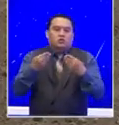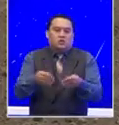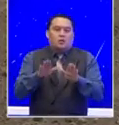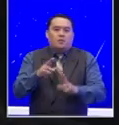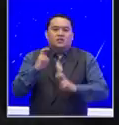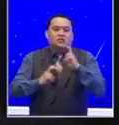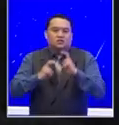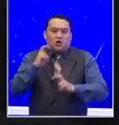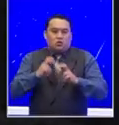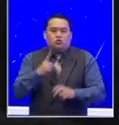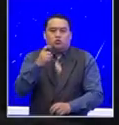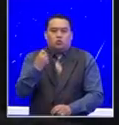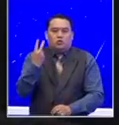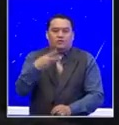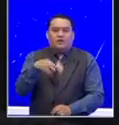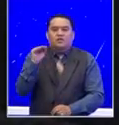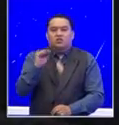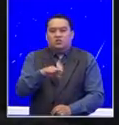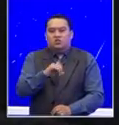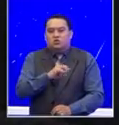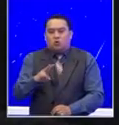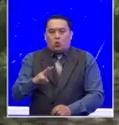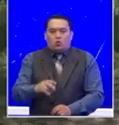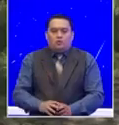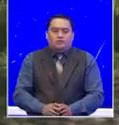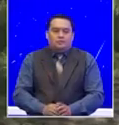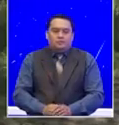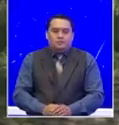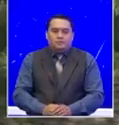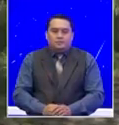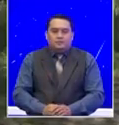местный сахзавод более 120 тысяч тонн урожая.